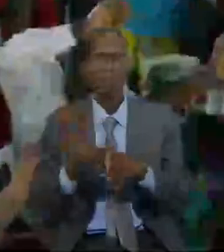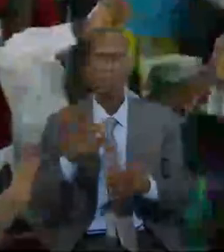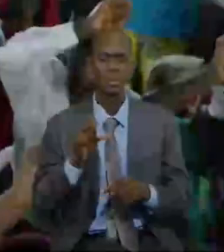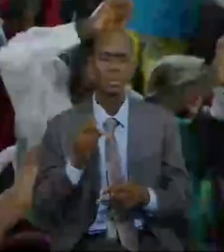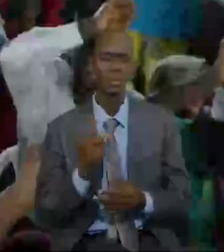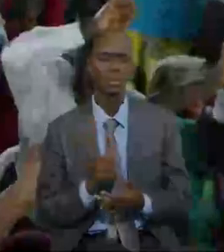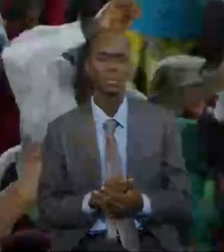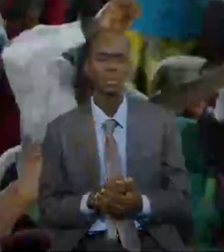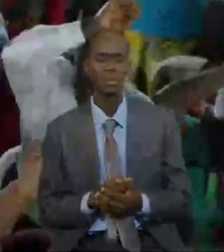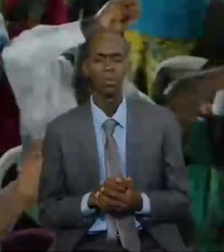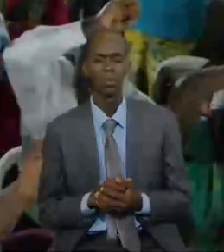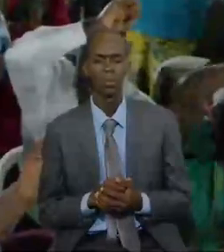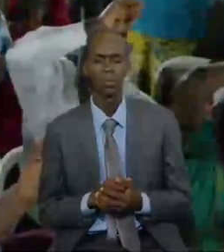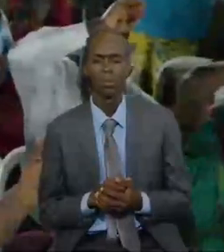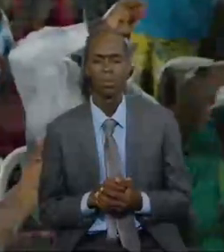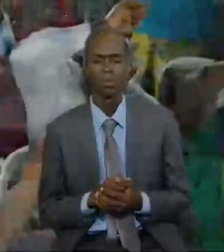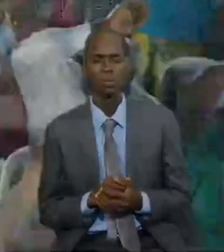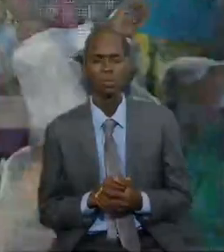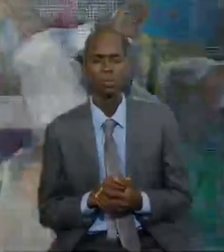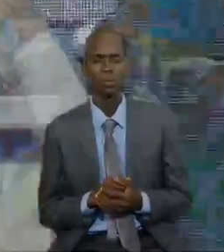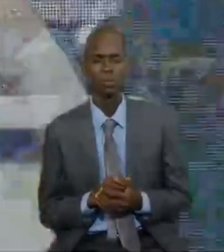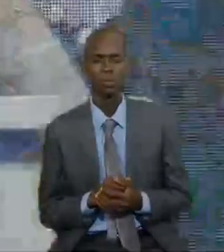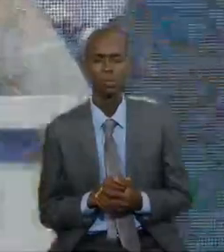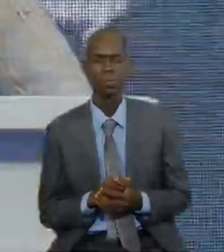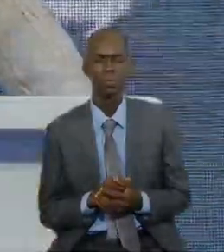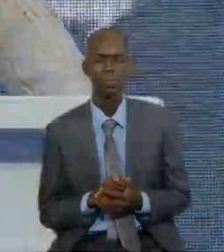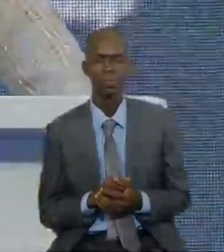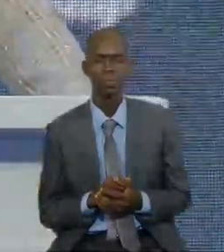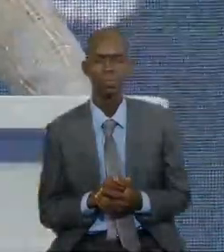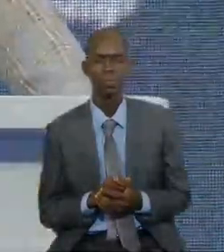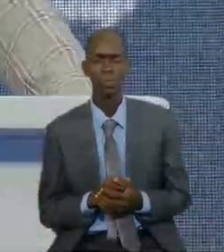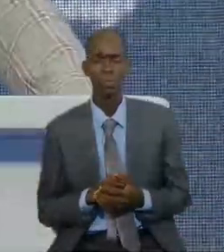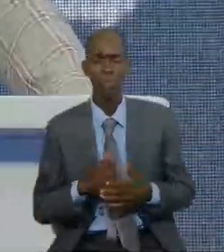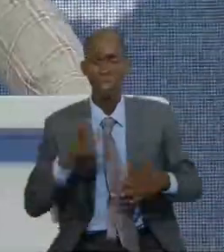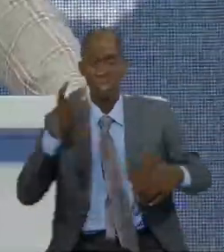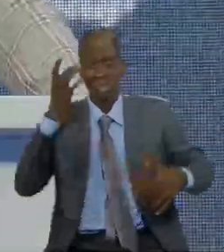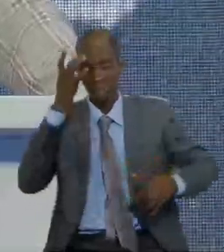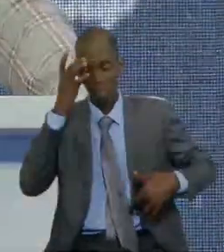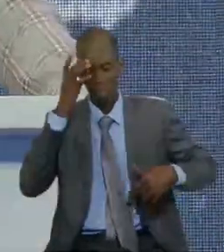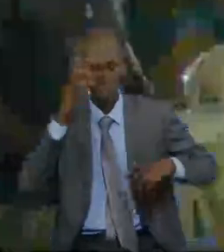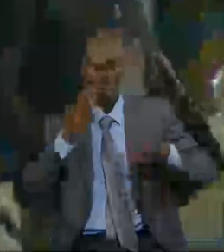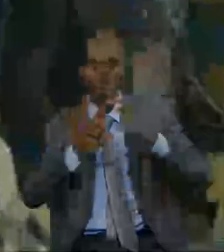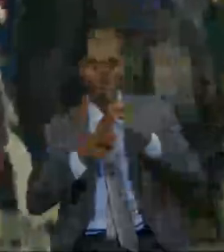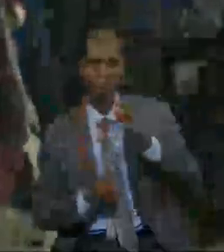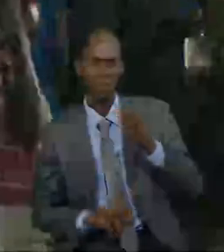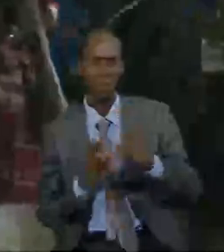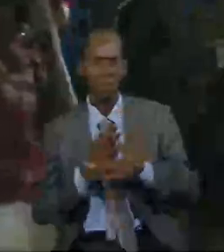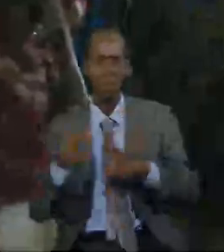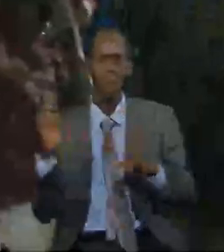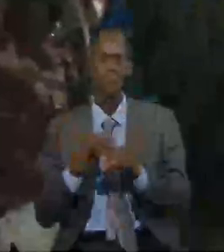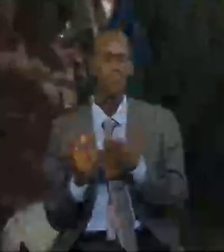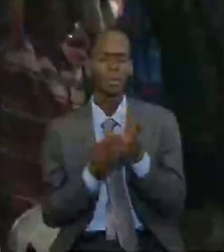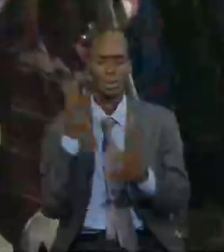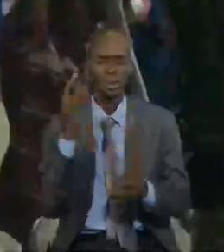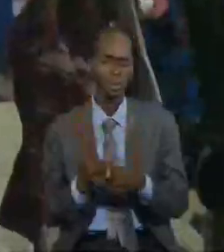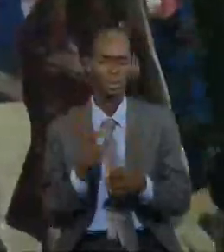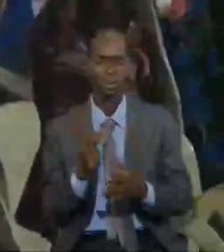d'infinité le nom de Jésus est plus élevé et plus grand que tous ces noms là maladie disparaît